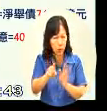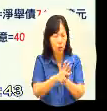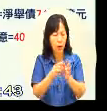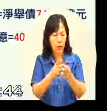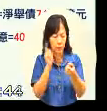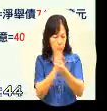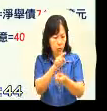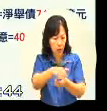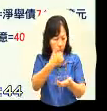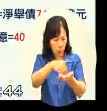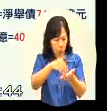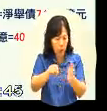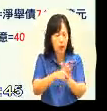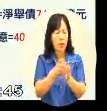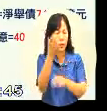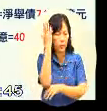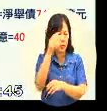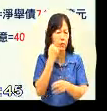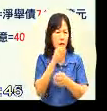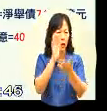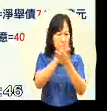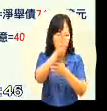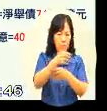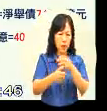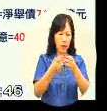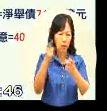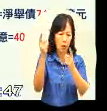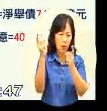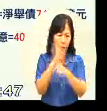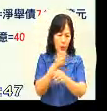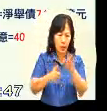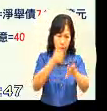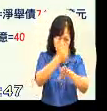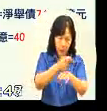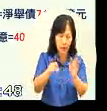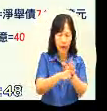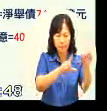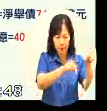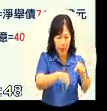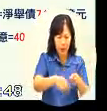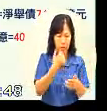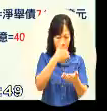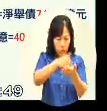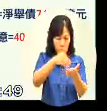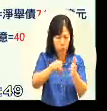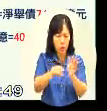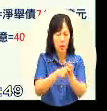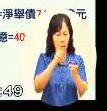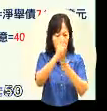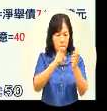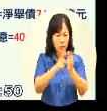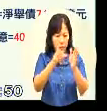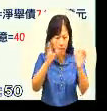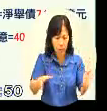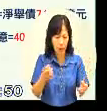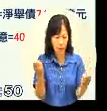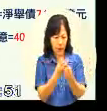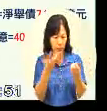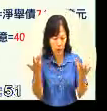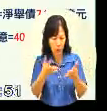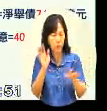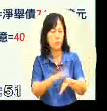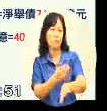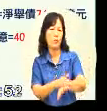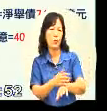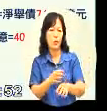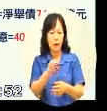就是政策的白皮书，以后接任陈菊市长了，你就照这本预算书编，我给你保证10年都不会出问题，钱都不要删也